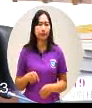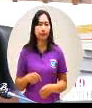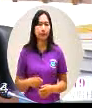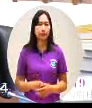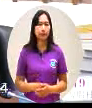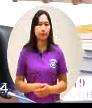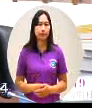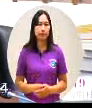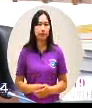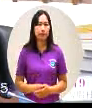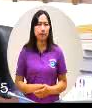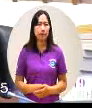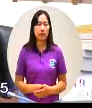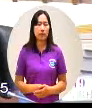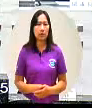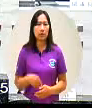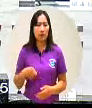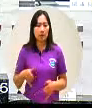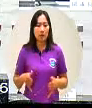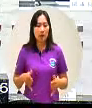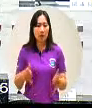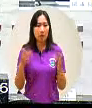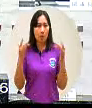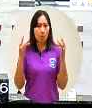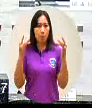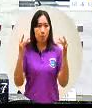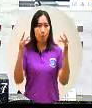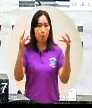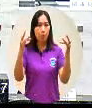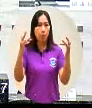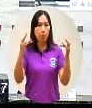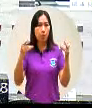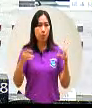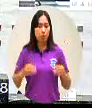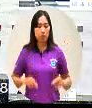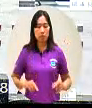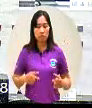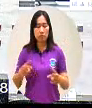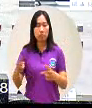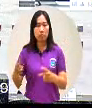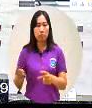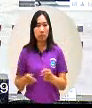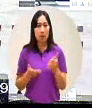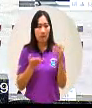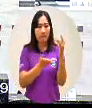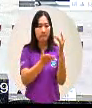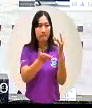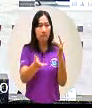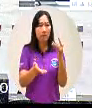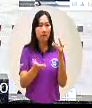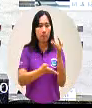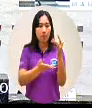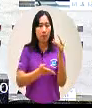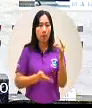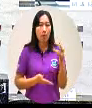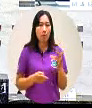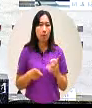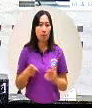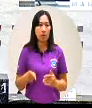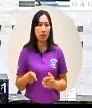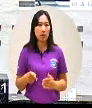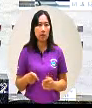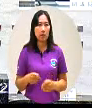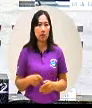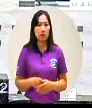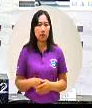木刷刷的足水啊，迄条都树木刷刷的，我开放安尼，加足清幽的，较 认真啊。这个当期